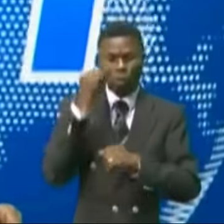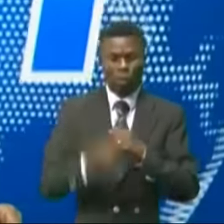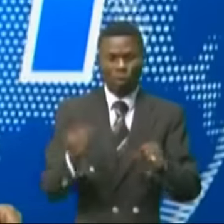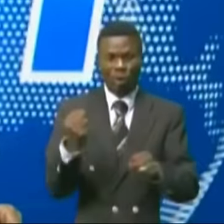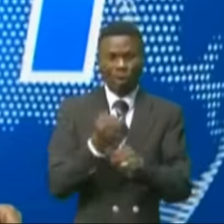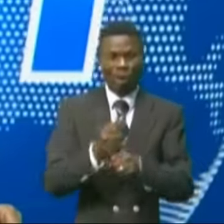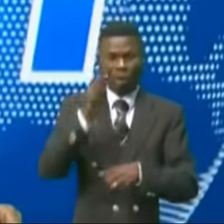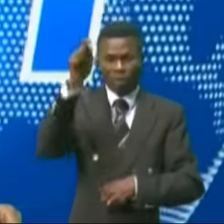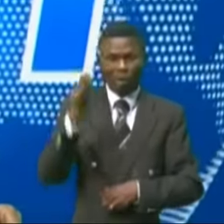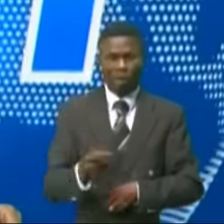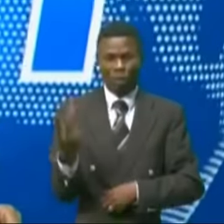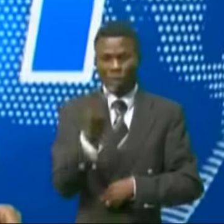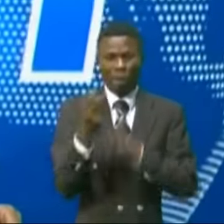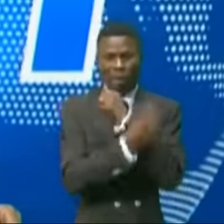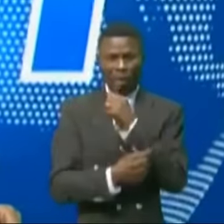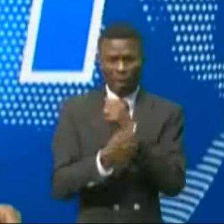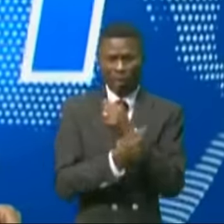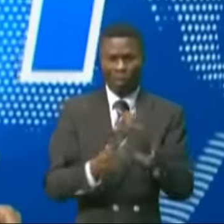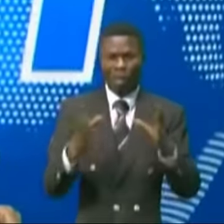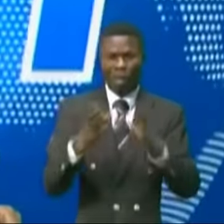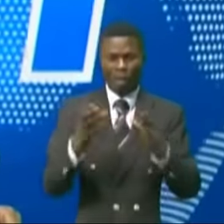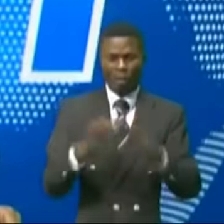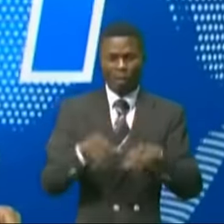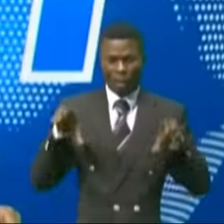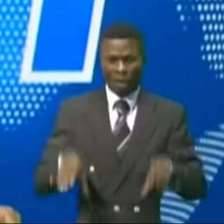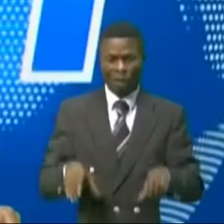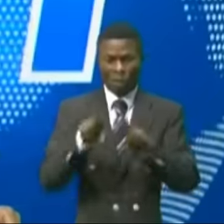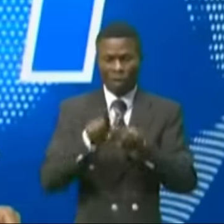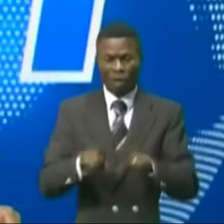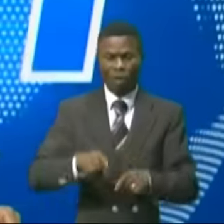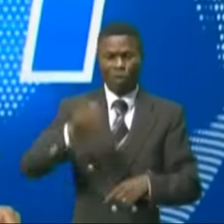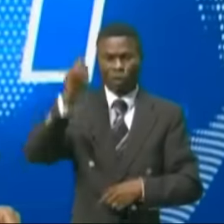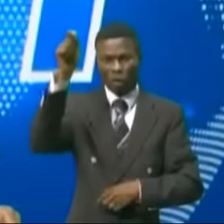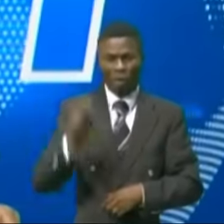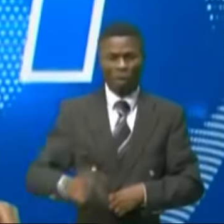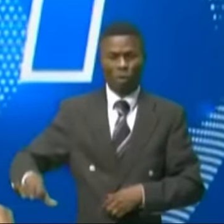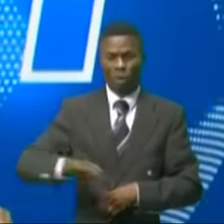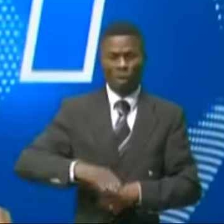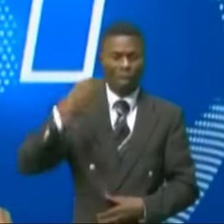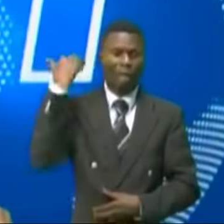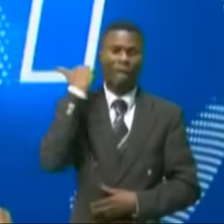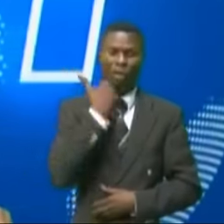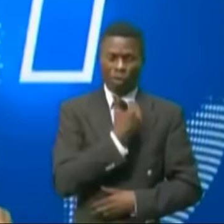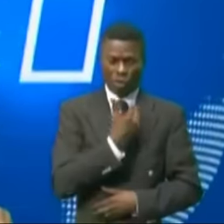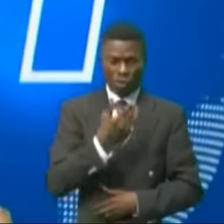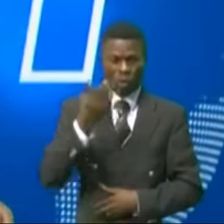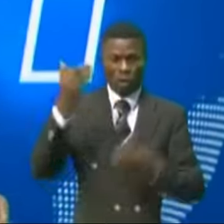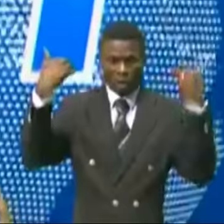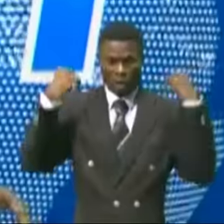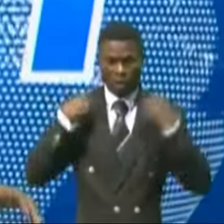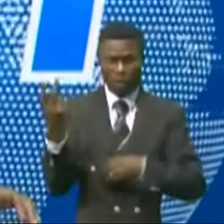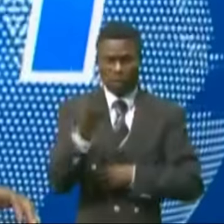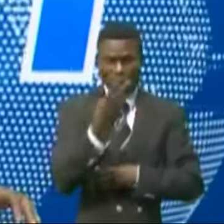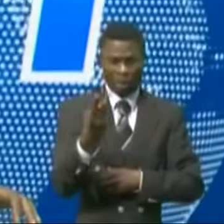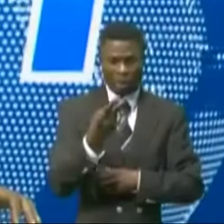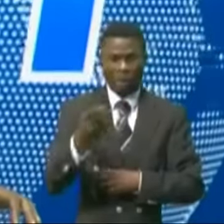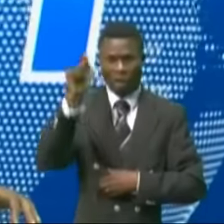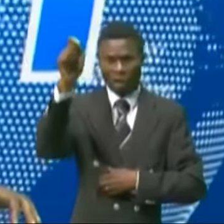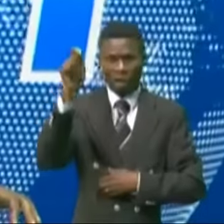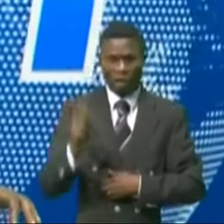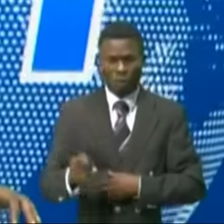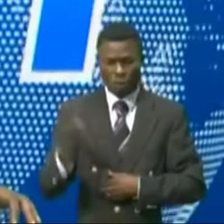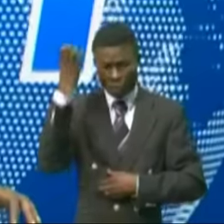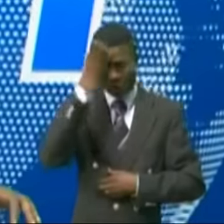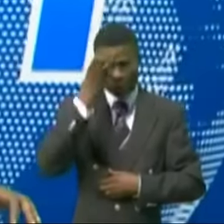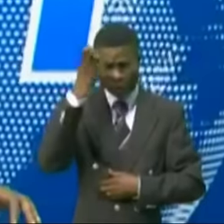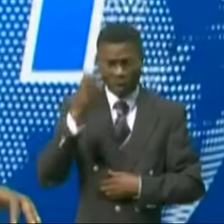militaires conjointes FARDC et armée ougandaise contre les ADF? Pour faire le point, les chefs d'état-major des deux pays, les générales